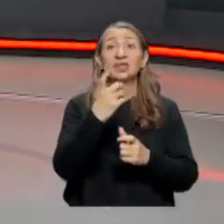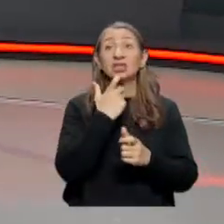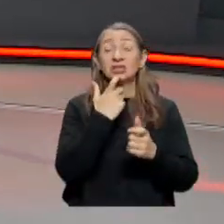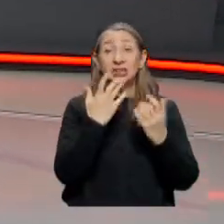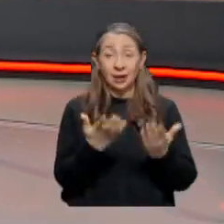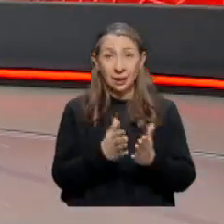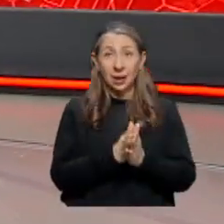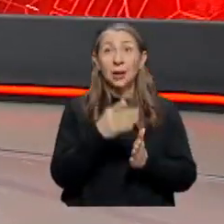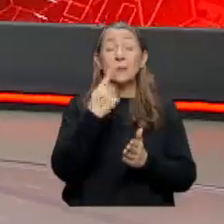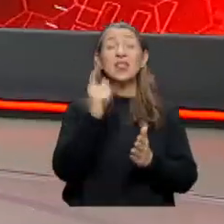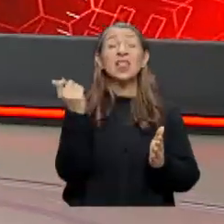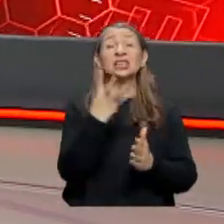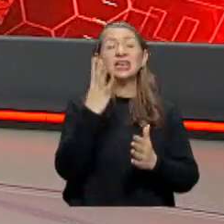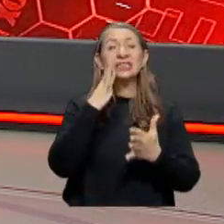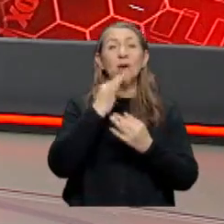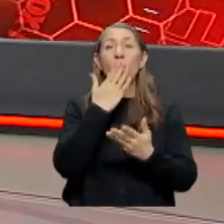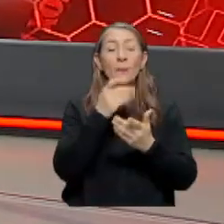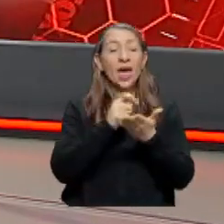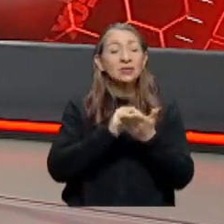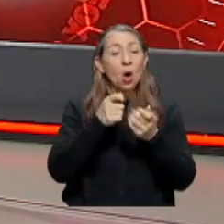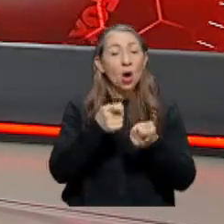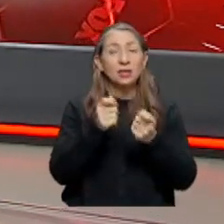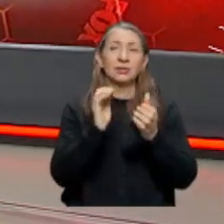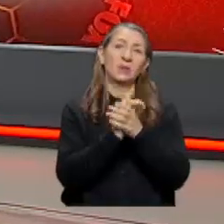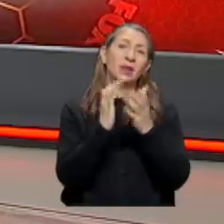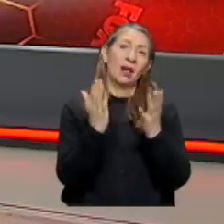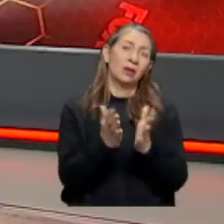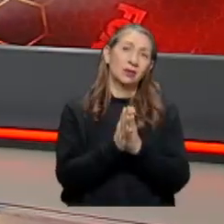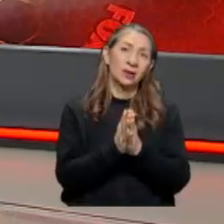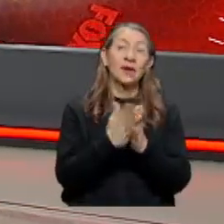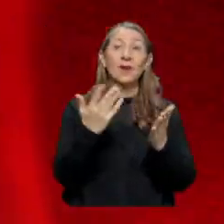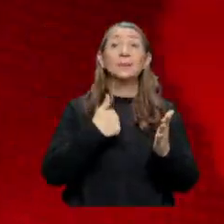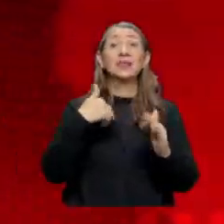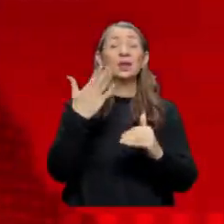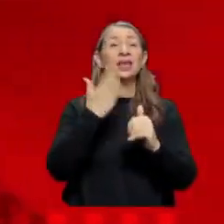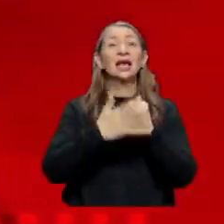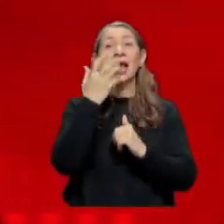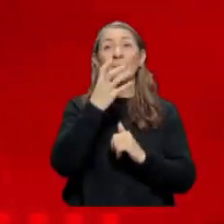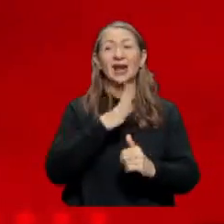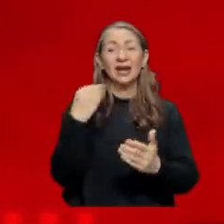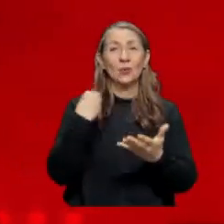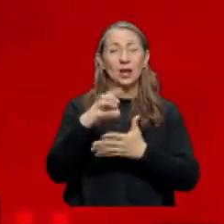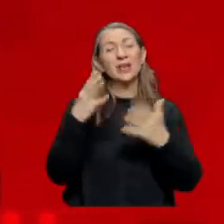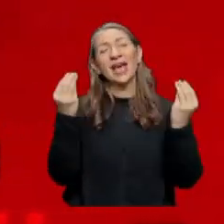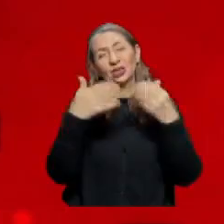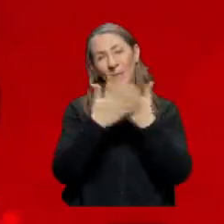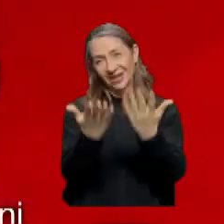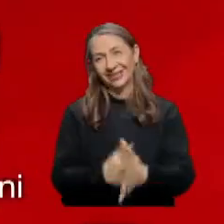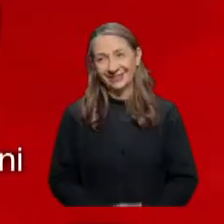yaşında binlerce insana okuma yazma öğretti. Tebrikler. Ve bizden sonra Yasak Elma var yeni bölümüyle. İyi